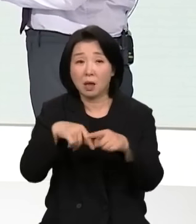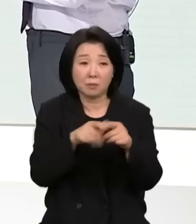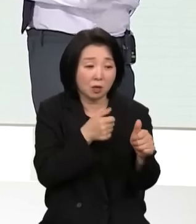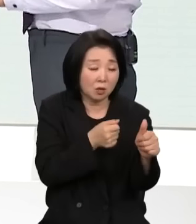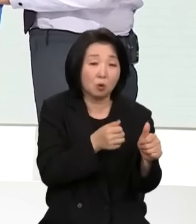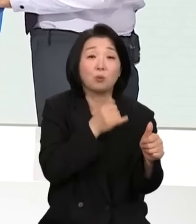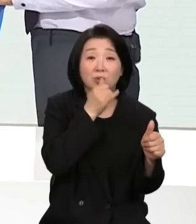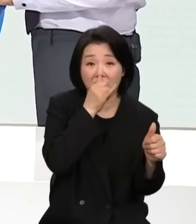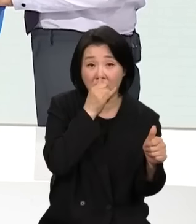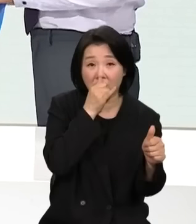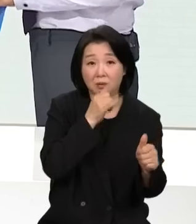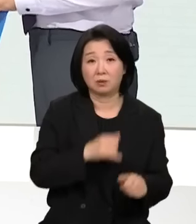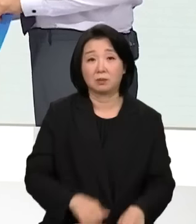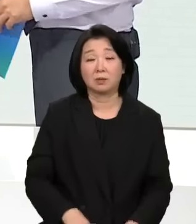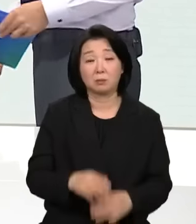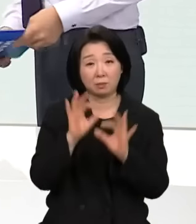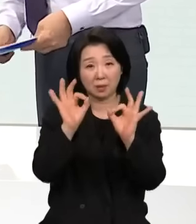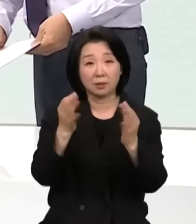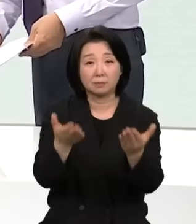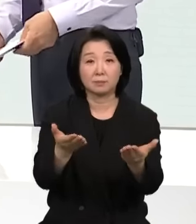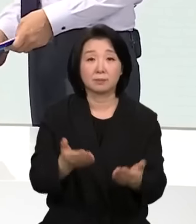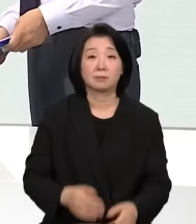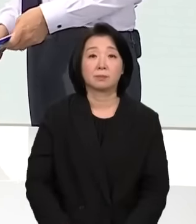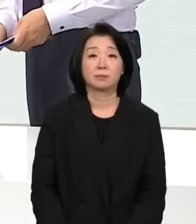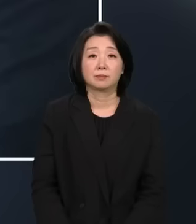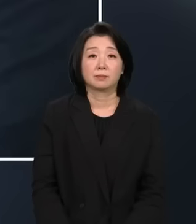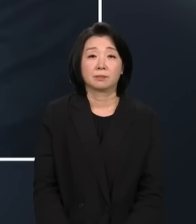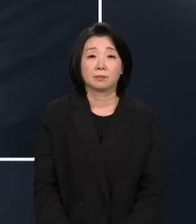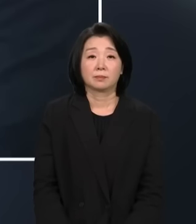장면이 화제가 됐습니다 한번 보고 가시죠네